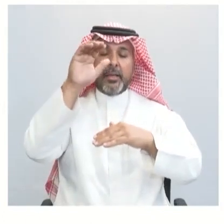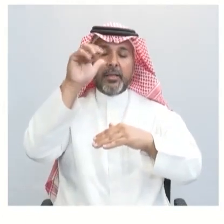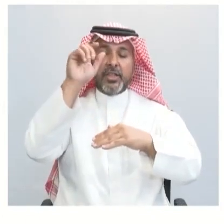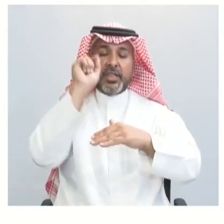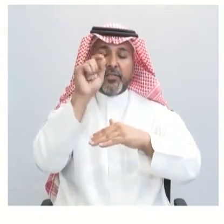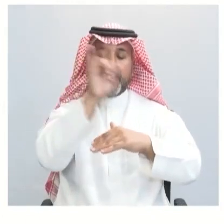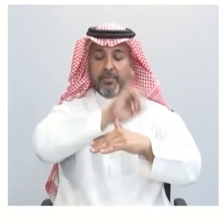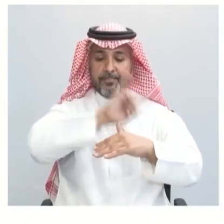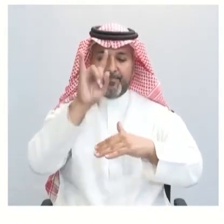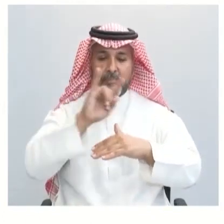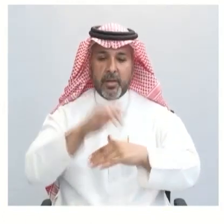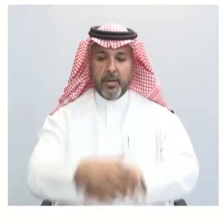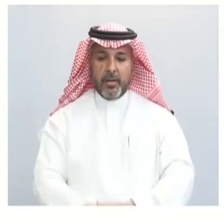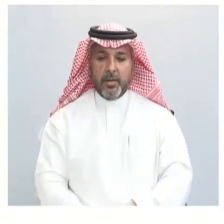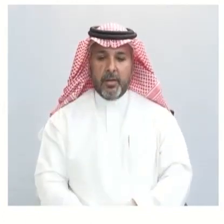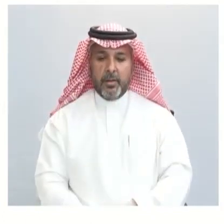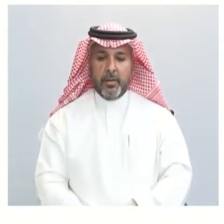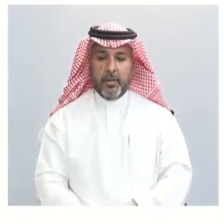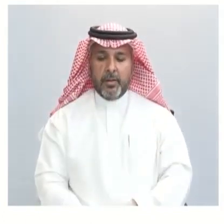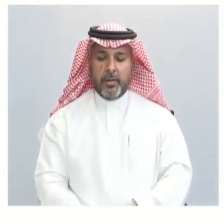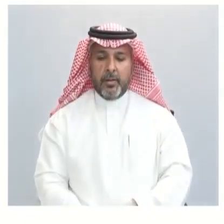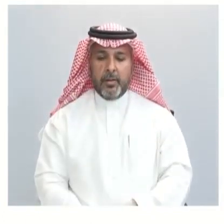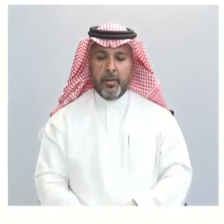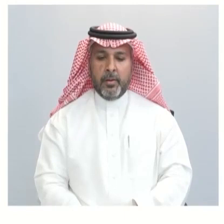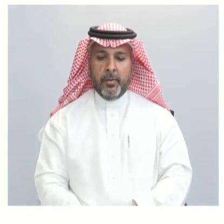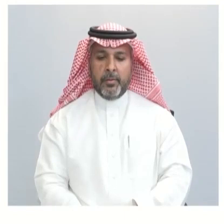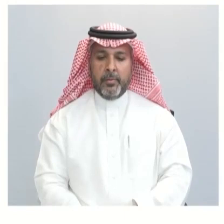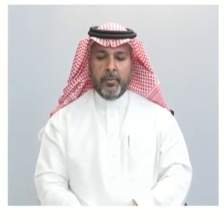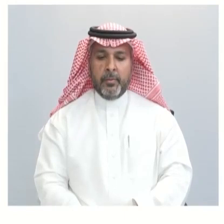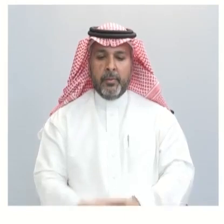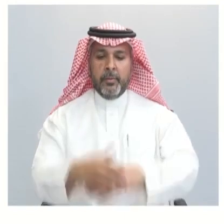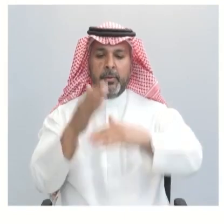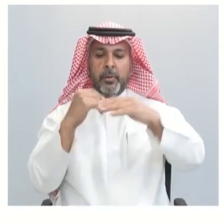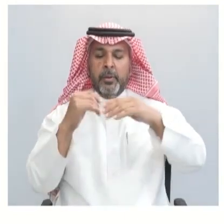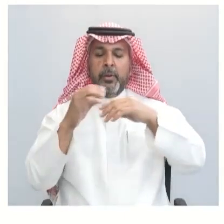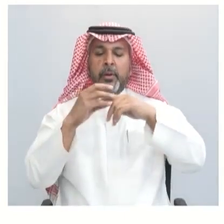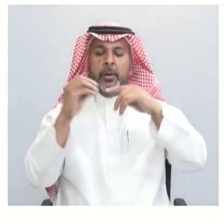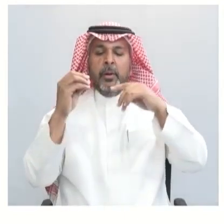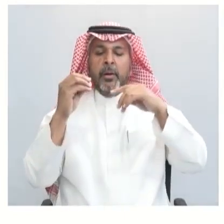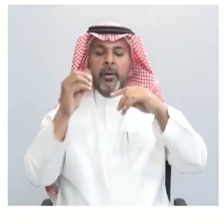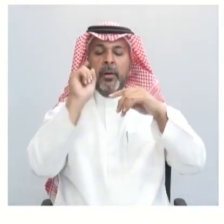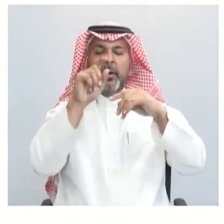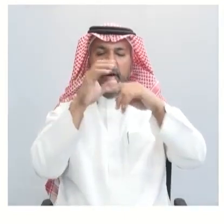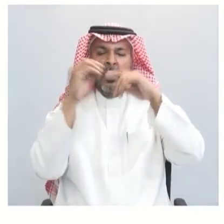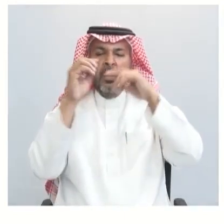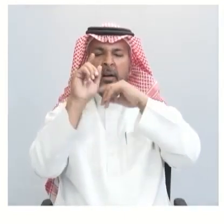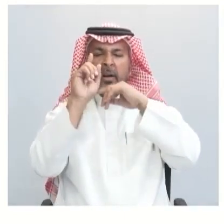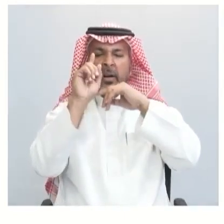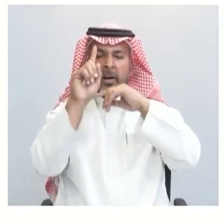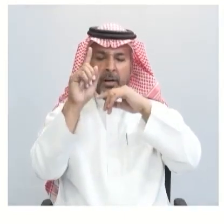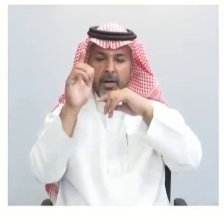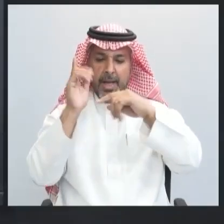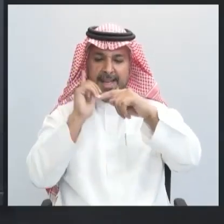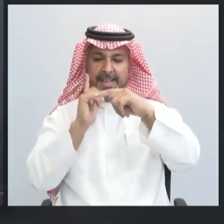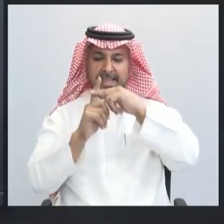اي ساوت الصفر معنات هذه القيمه صفر اصبحت الاله هنا ثابته تساوي سي ثابته داله